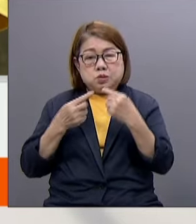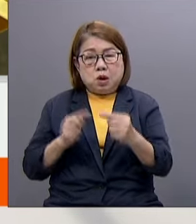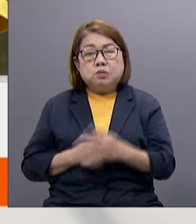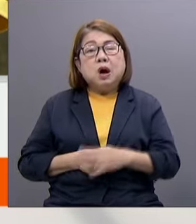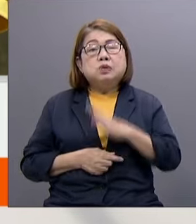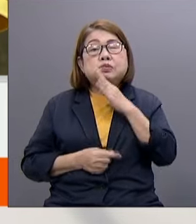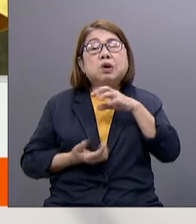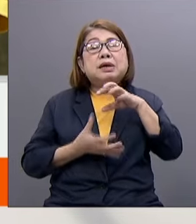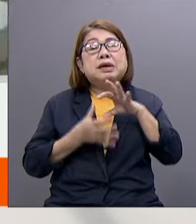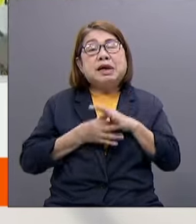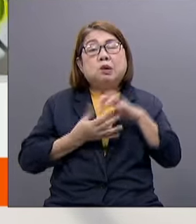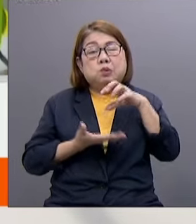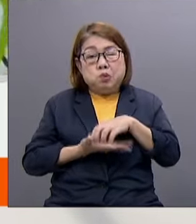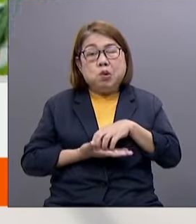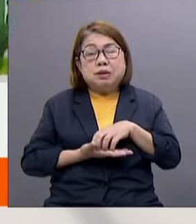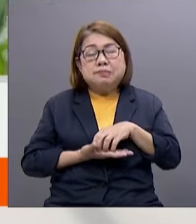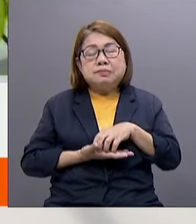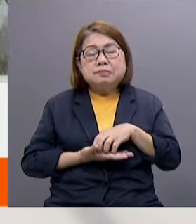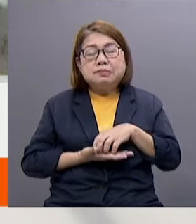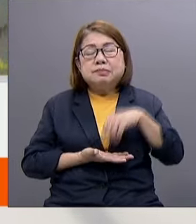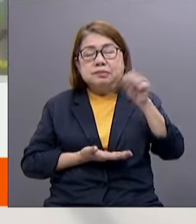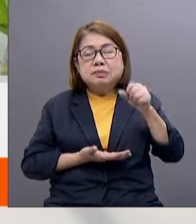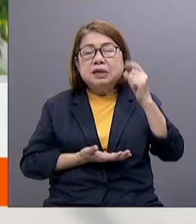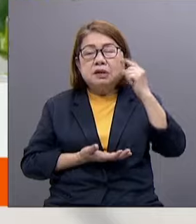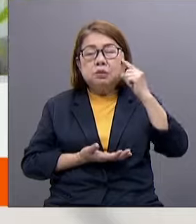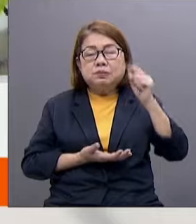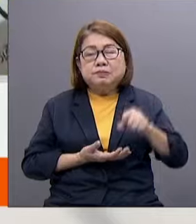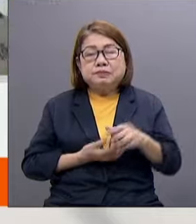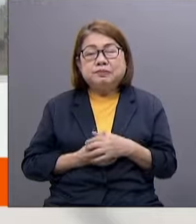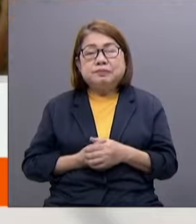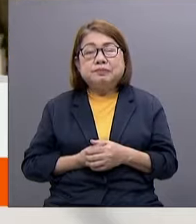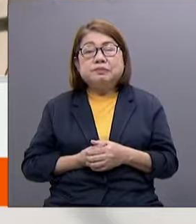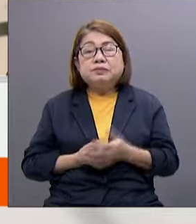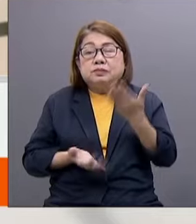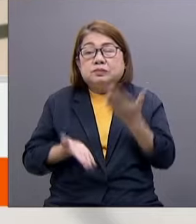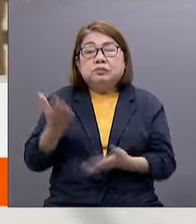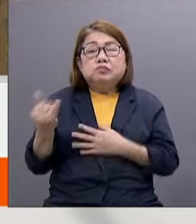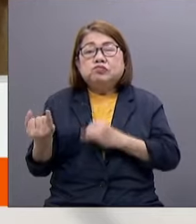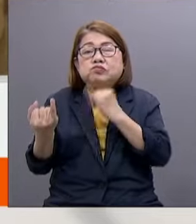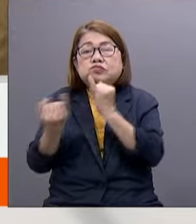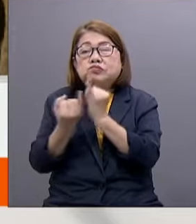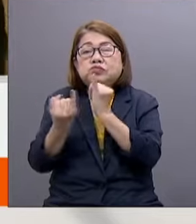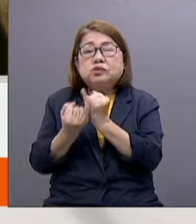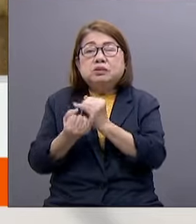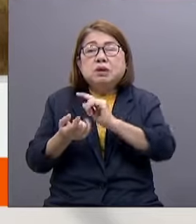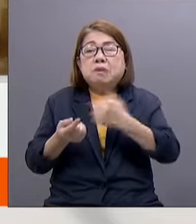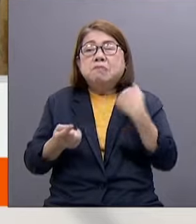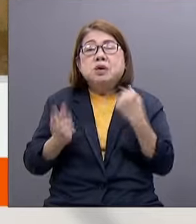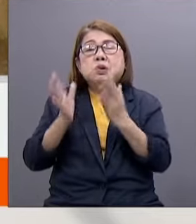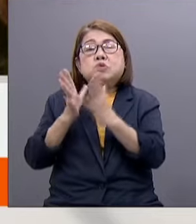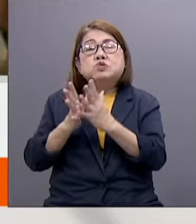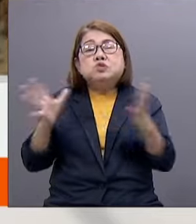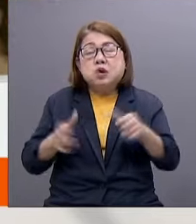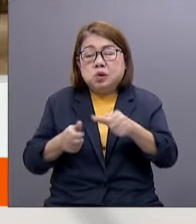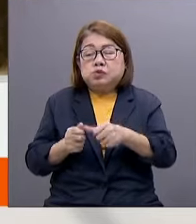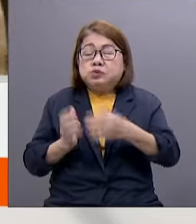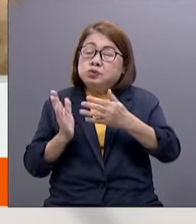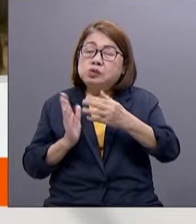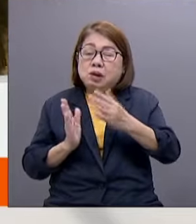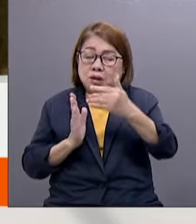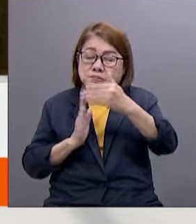งก็ใช่มันอยู่ที่ใครความมีพวกพ้องความมีพรรคพวกอยู่ในจังหวัดสามารถจะรวม